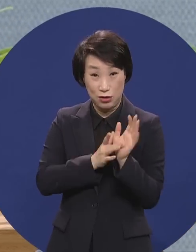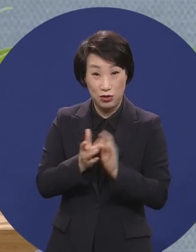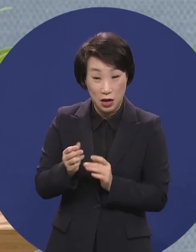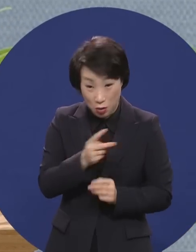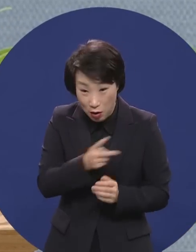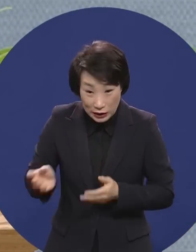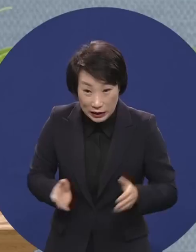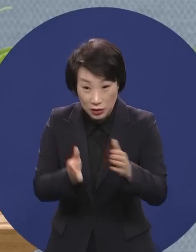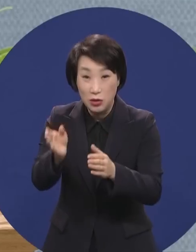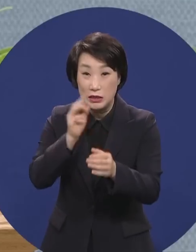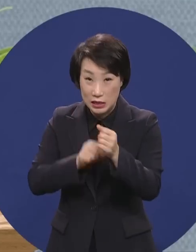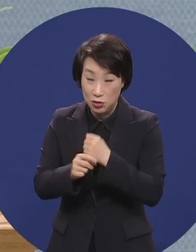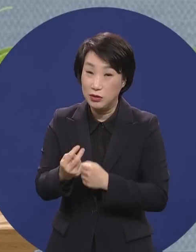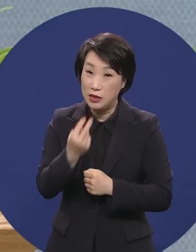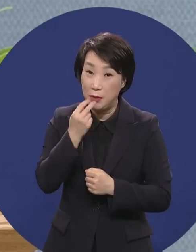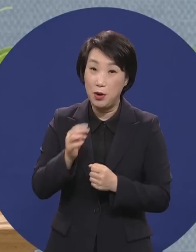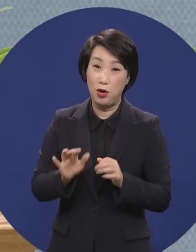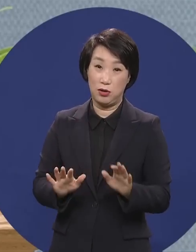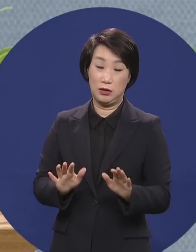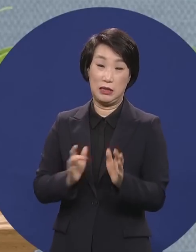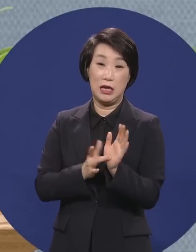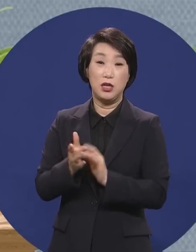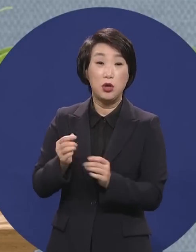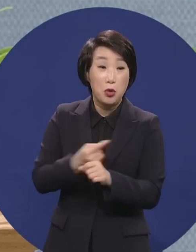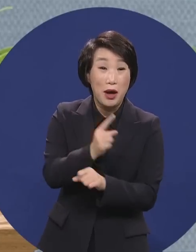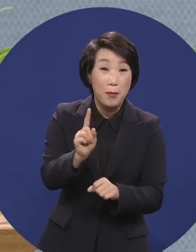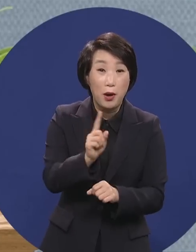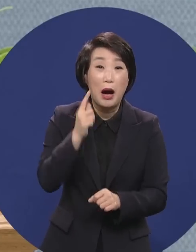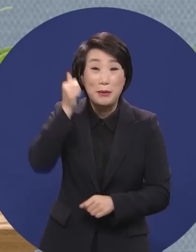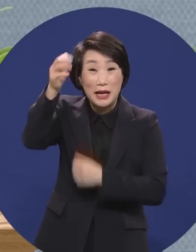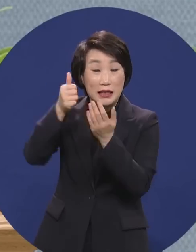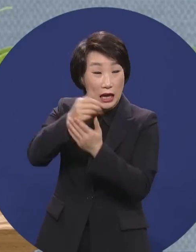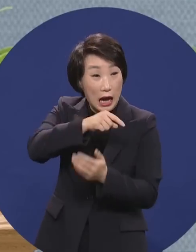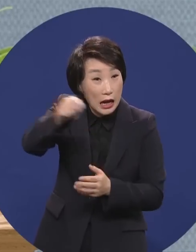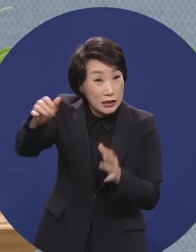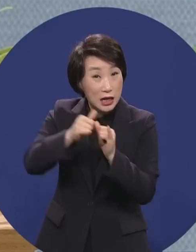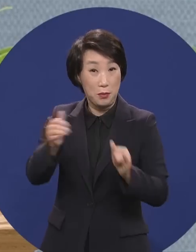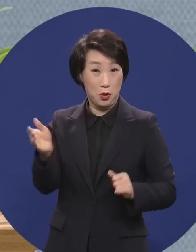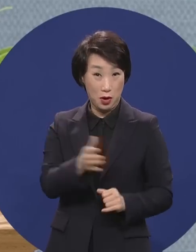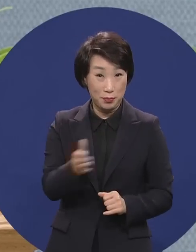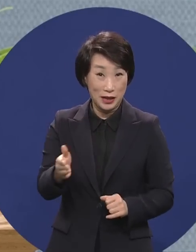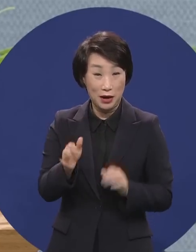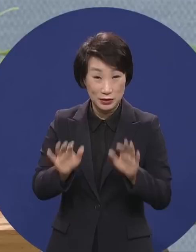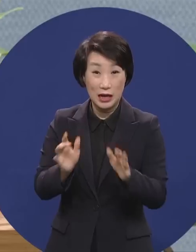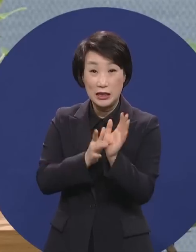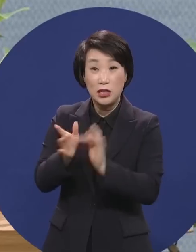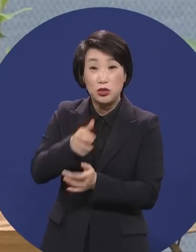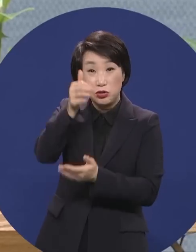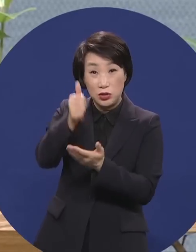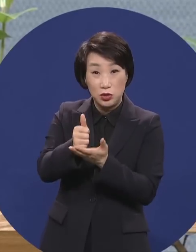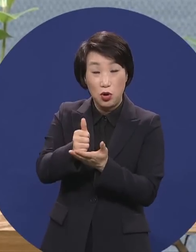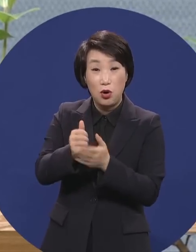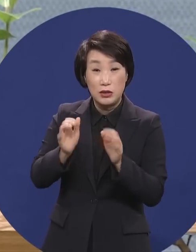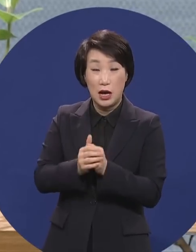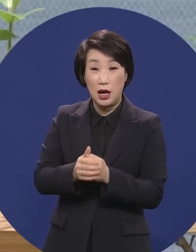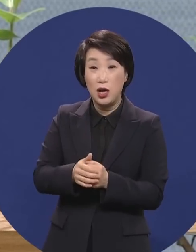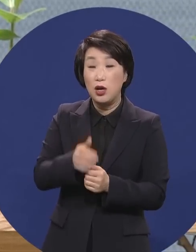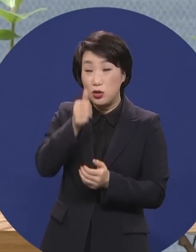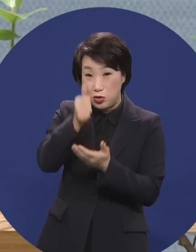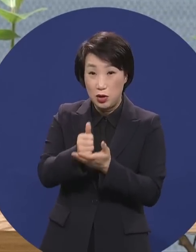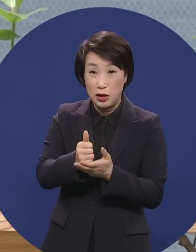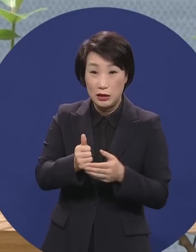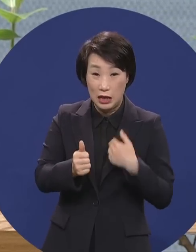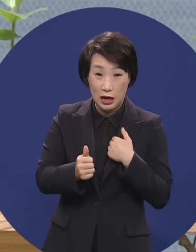진리요 생명이니 나로 말미암지 않고는 아버지께 이를 데가 없다. 예수 그리스도에게 죄를 가지고